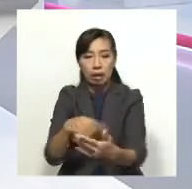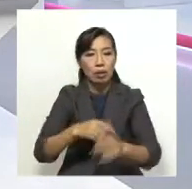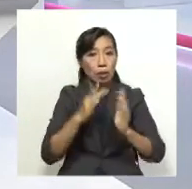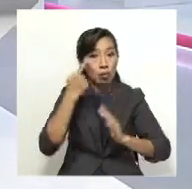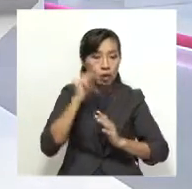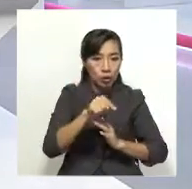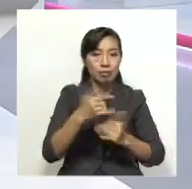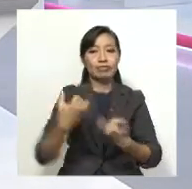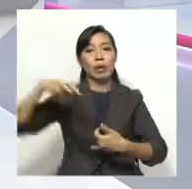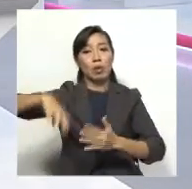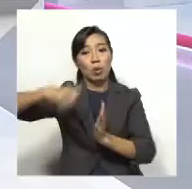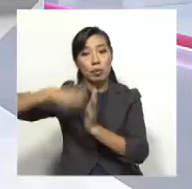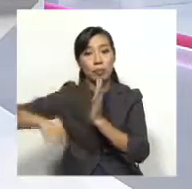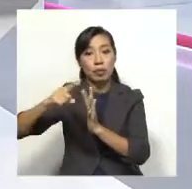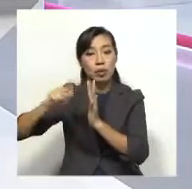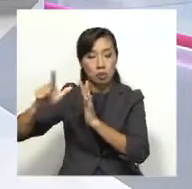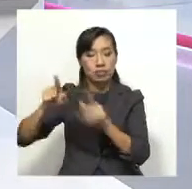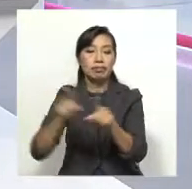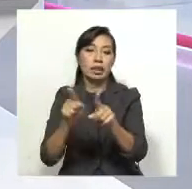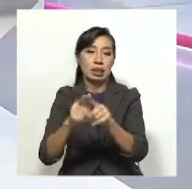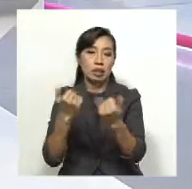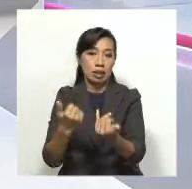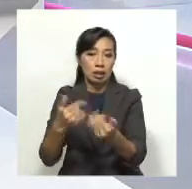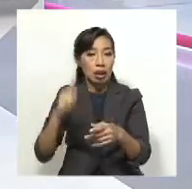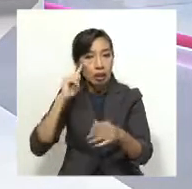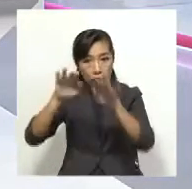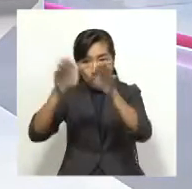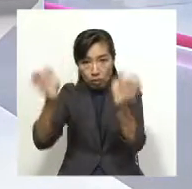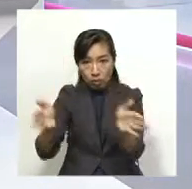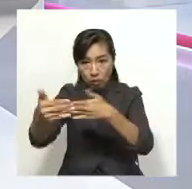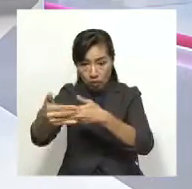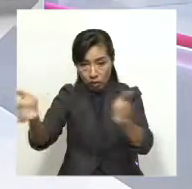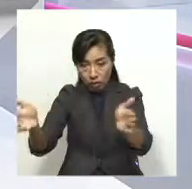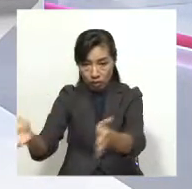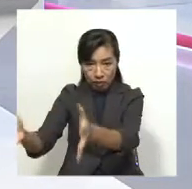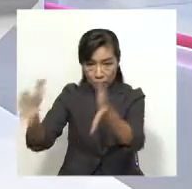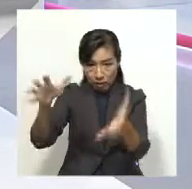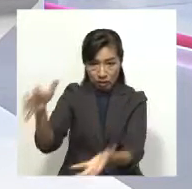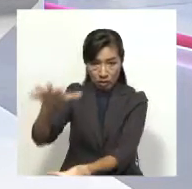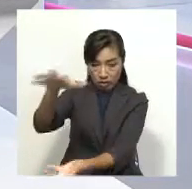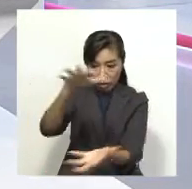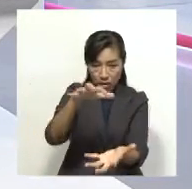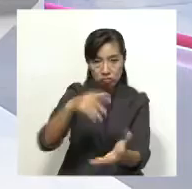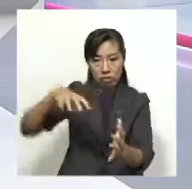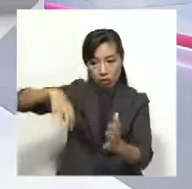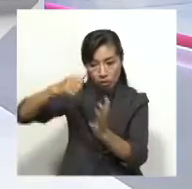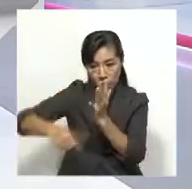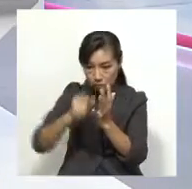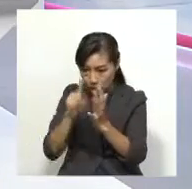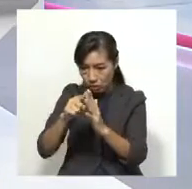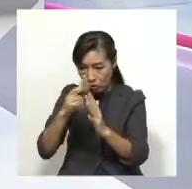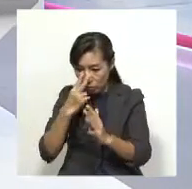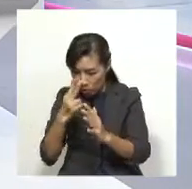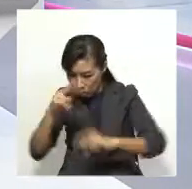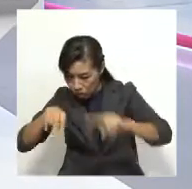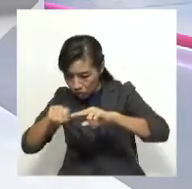อมที่จะยกระดับการตรวจสอบตู้คอนเทนเนอร์ทุกตู้ค่ะถ้าหากว่าพบสินค้าสำแดงเข้านั้นว่าไม่ตรงตามใบอนุญา